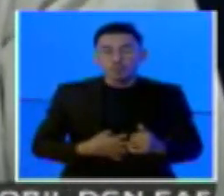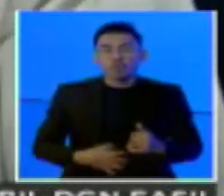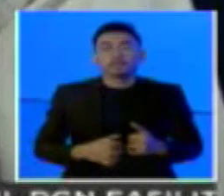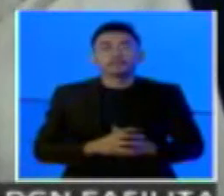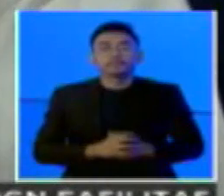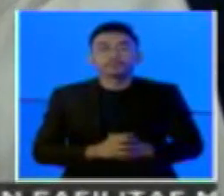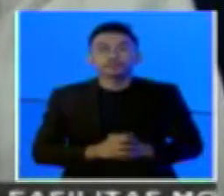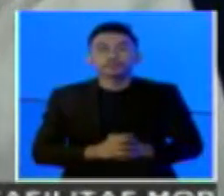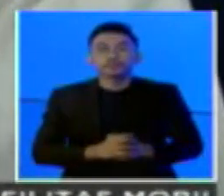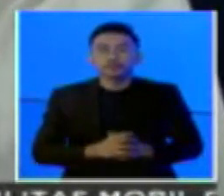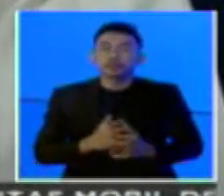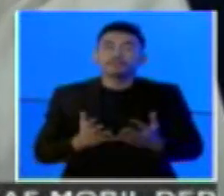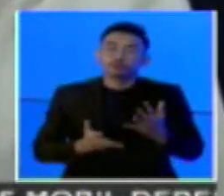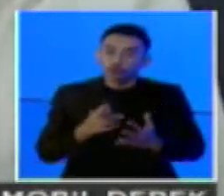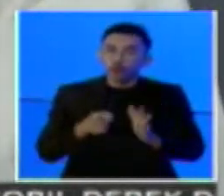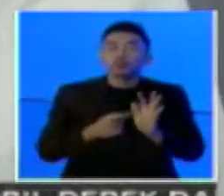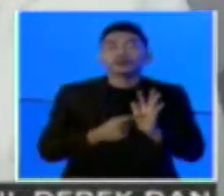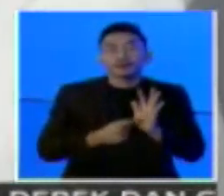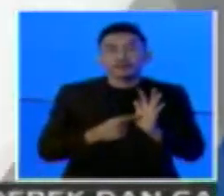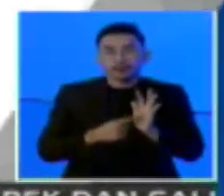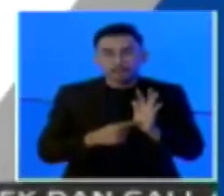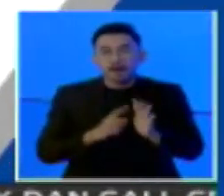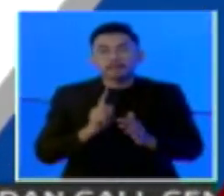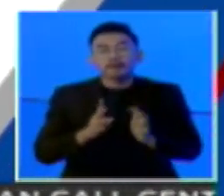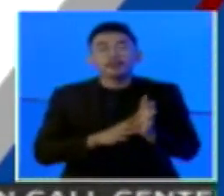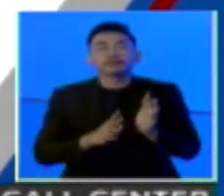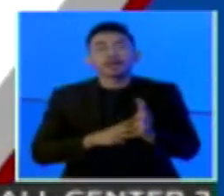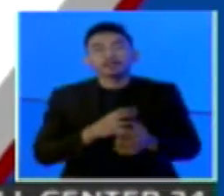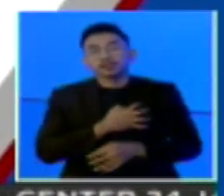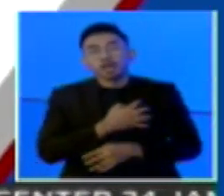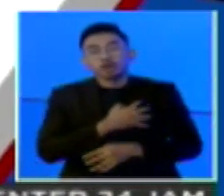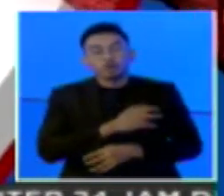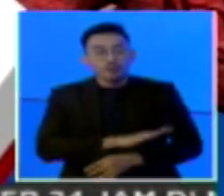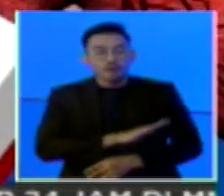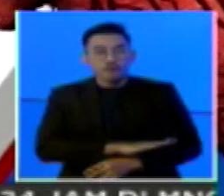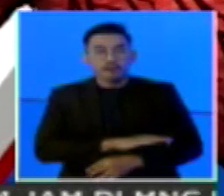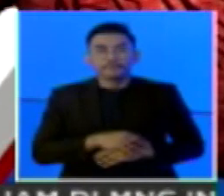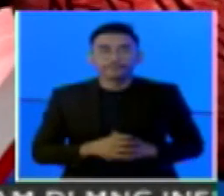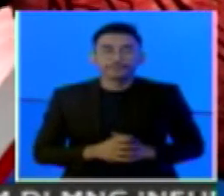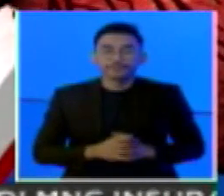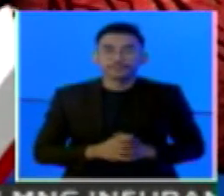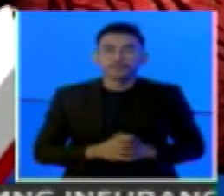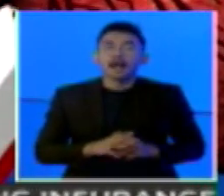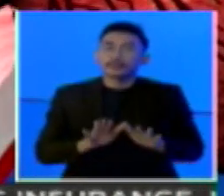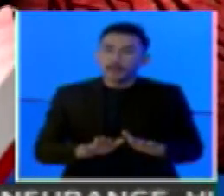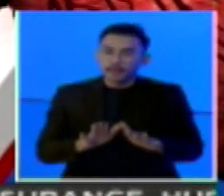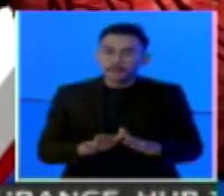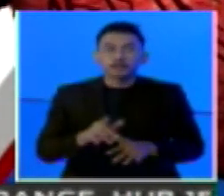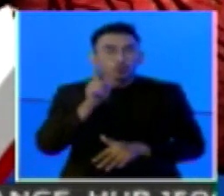hati-hati juga, itu bagian dari jantung bagian bawah. Mulai dari sekarang selalu waspada gejala yang muncul akibat serangan